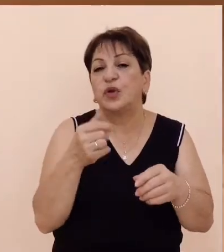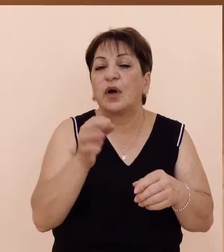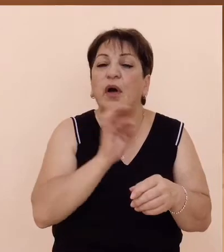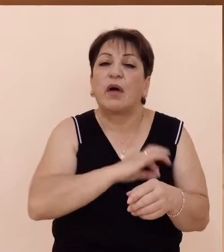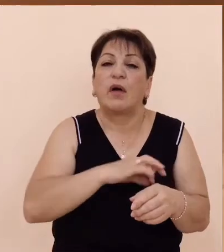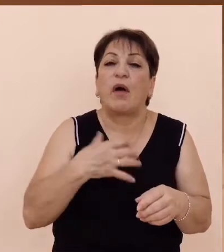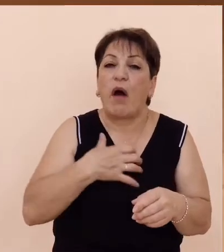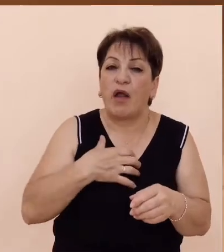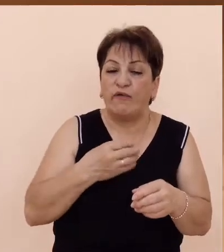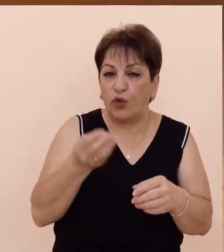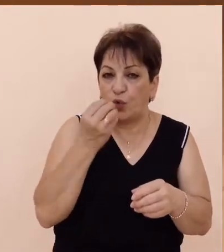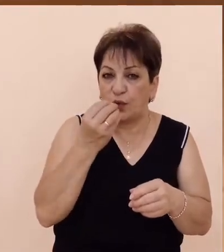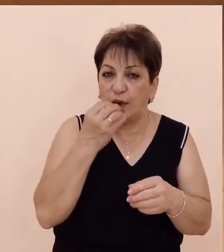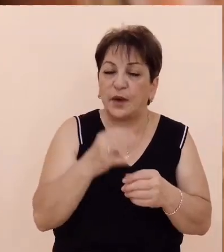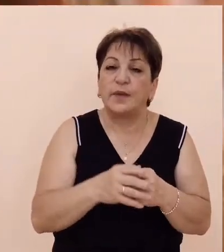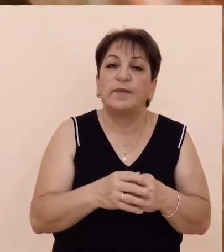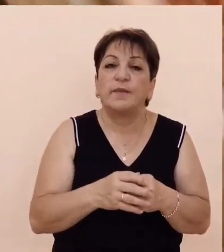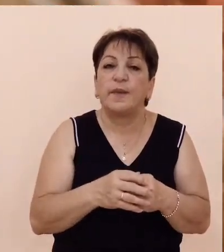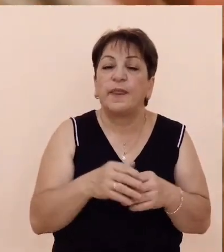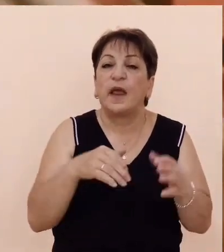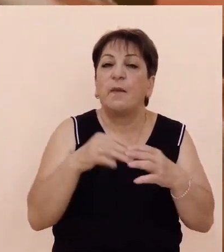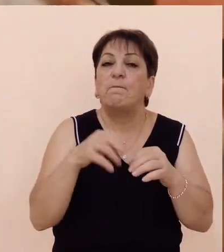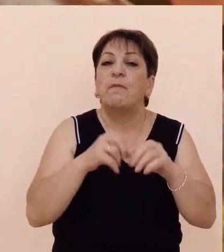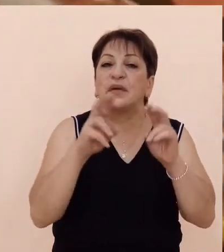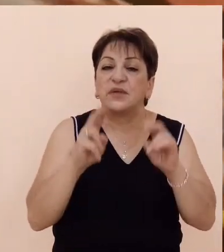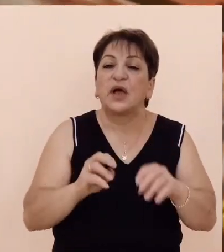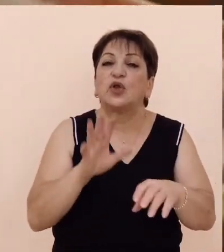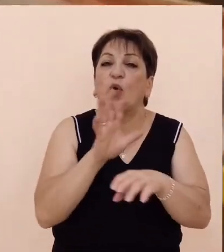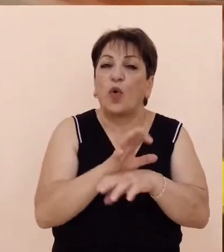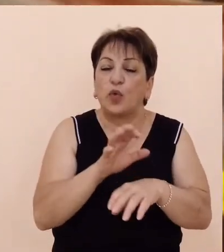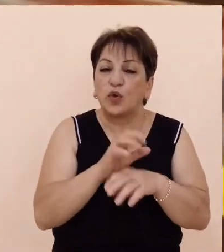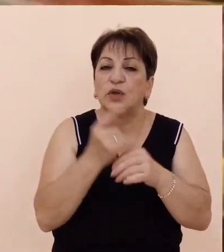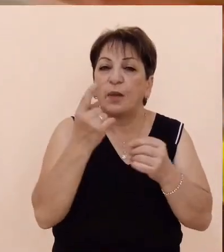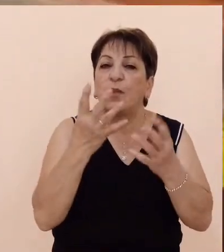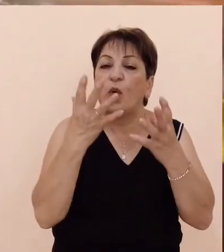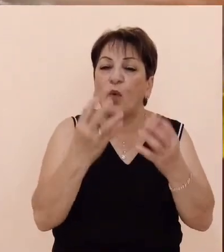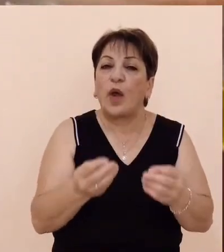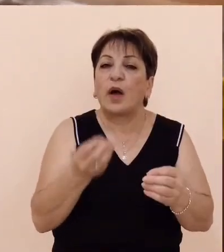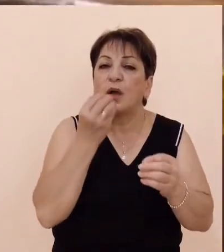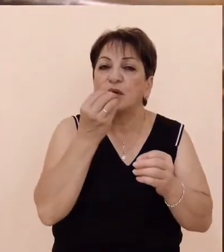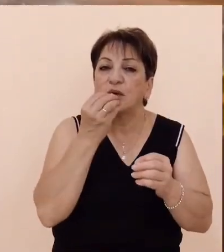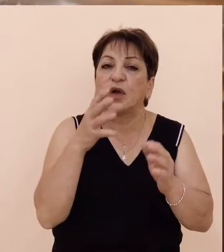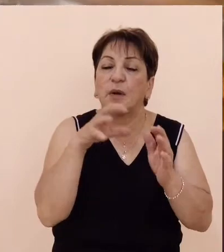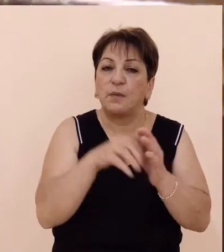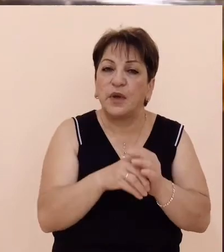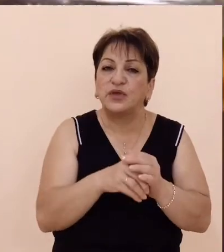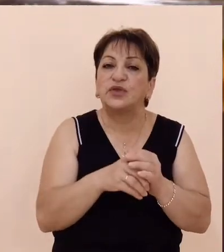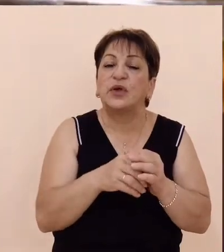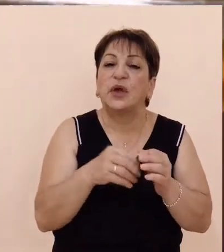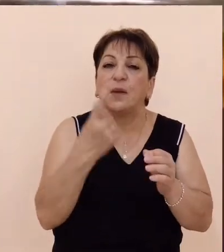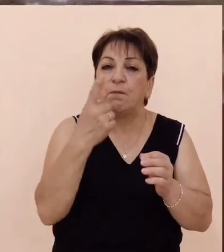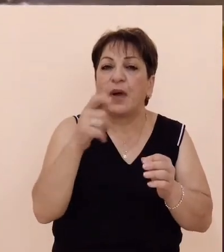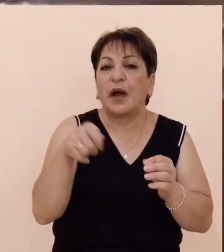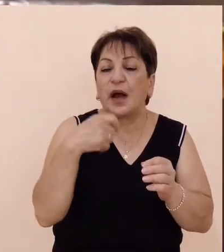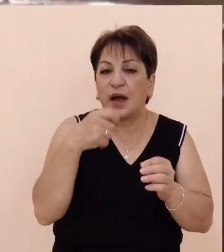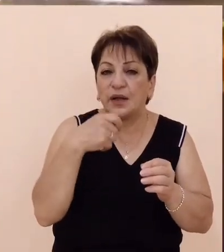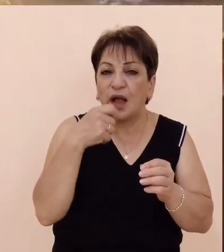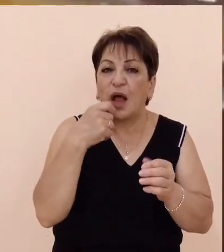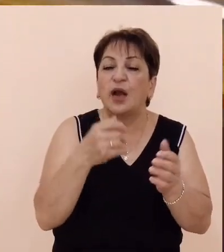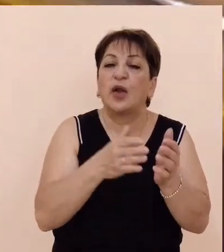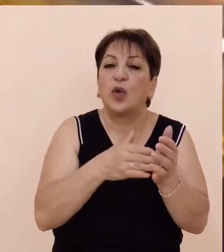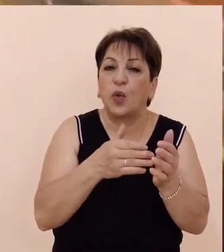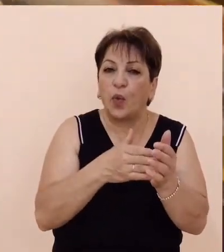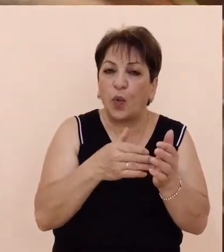օգտագործել։ Մասնագետն անպայման հղիին խորհուրդ կտա օրական կերակրացանկում ընդգրկել 1 գդալ բուսական